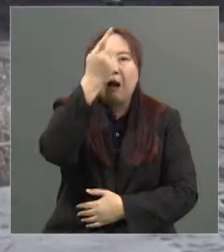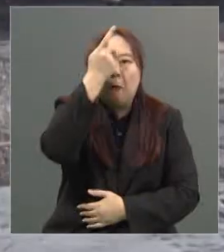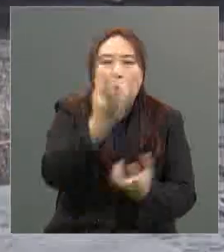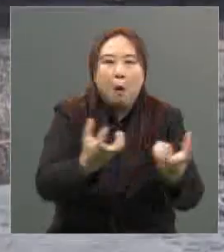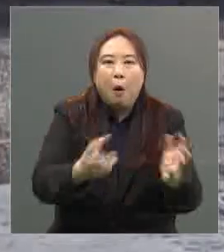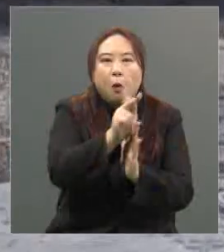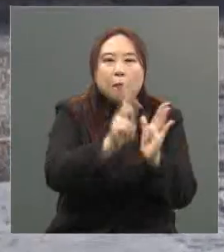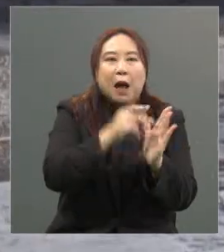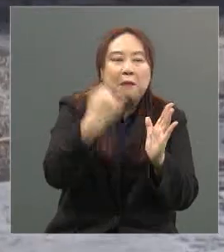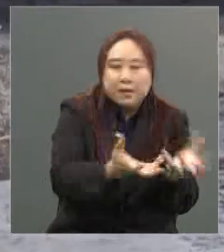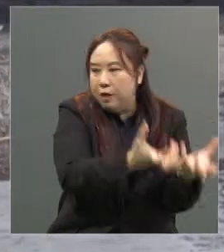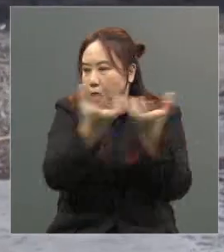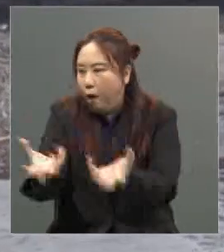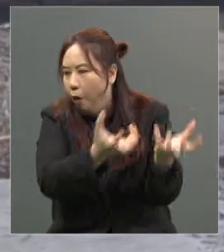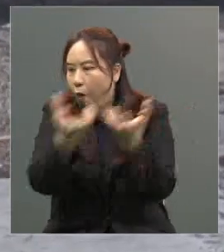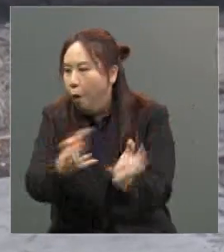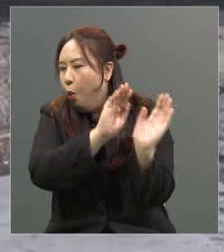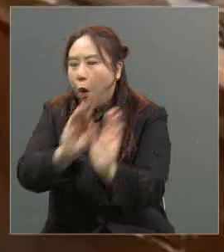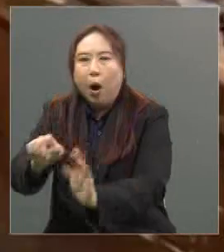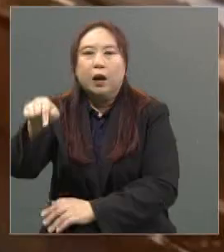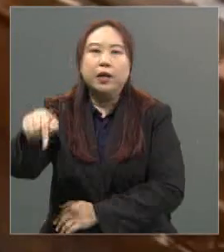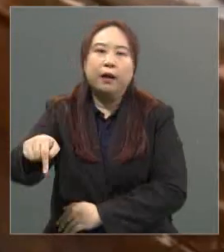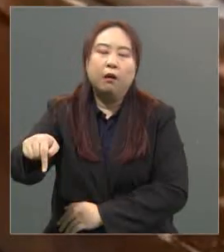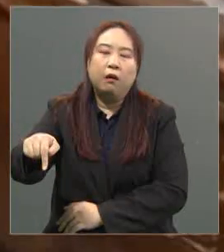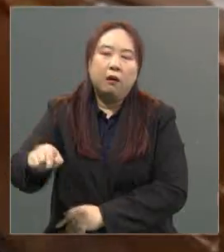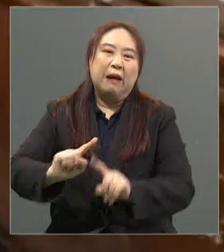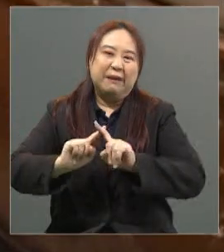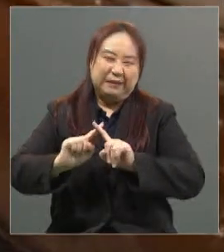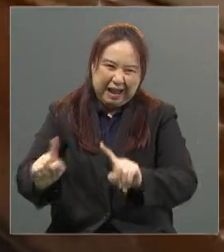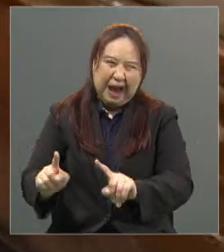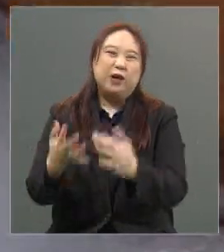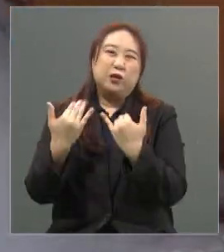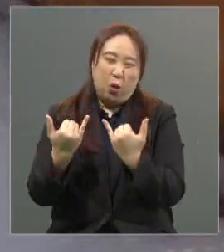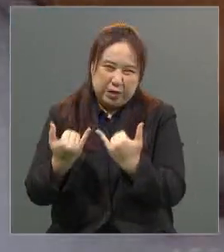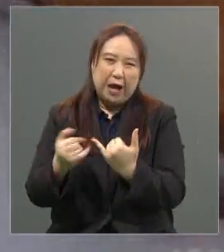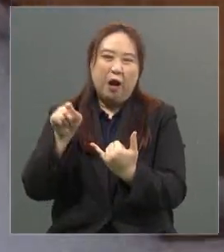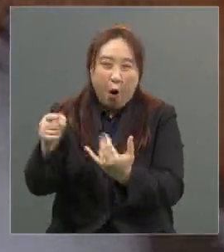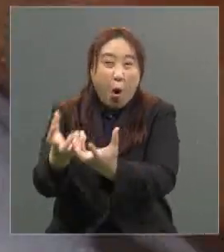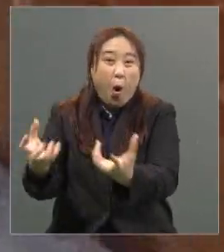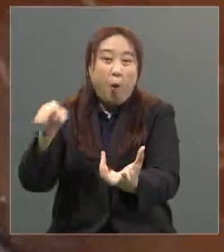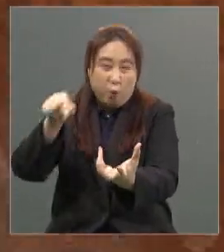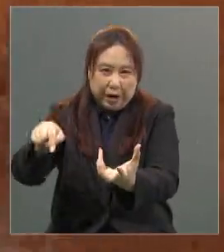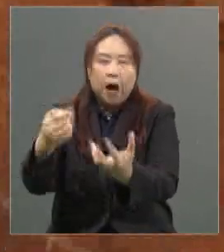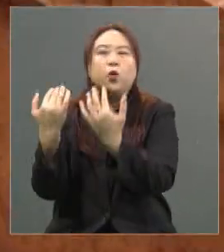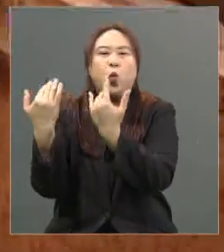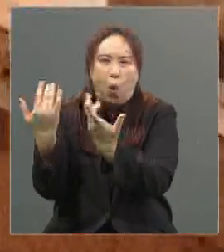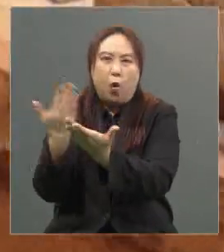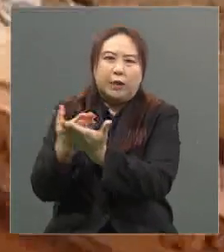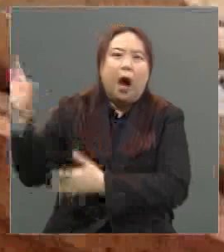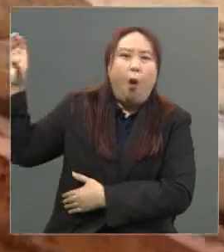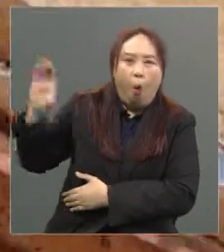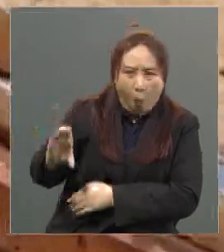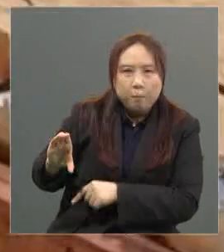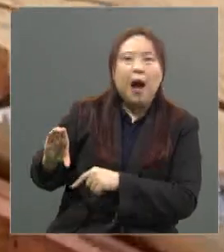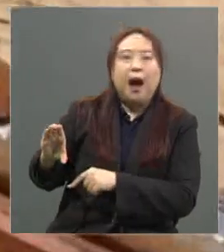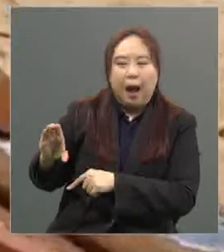ในนี้เพราะว่าต้องรองงบประมาณในการเอาไปทำลายเนื่องจากว่ามันไม่ใช่แค่ไปทิ้งๆเหมือนกับขยะอย่างอื่นได้มันจะอาจจะเป็นอันตรายได้แต่ก็ไม่